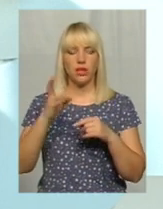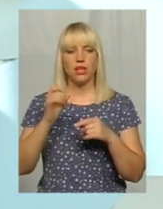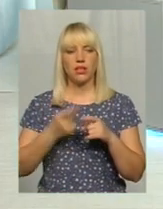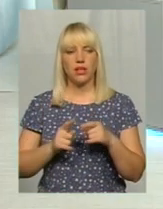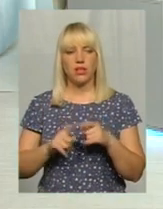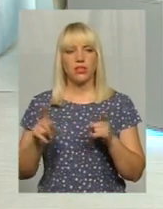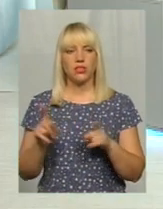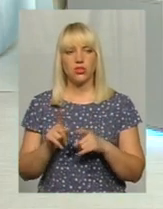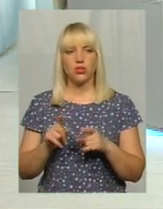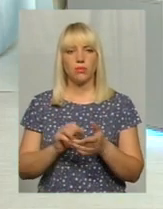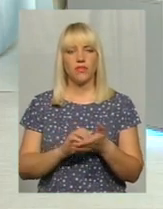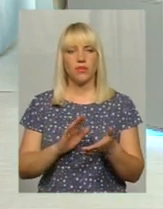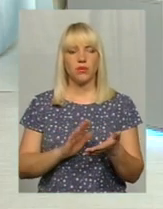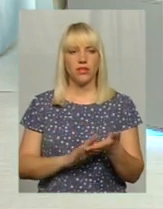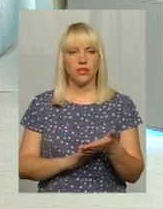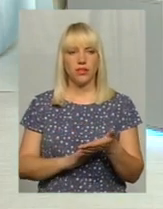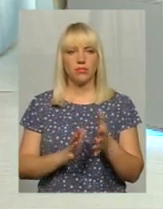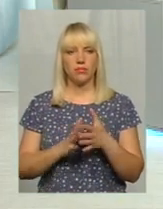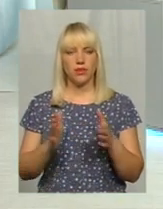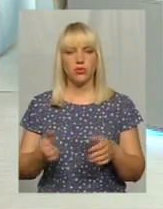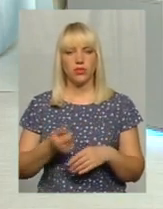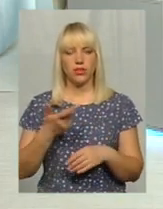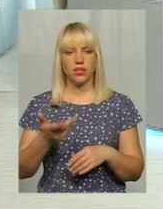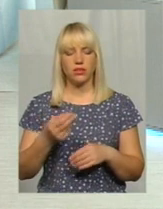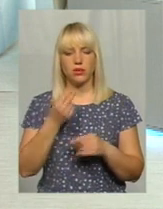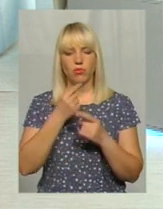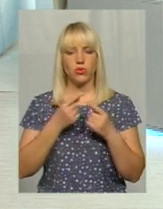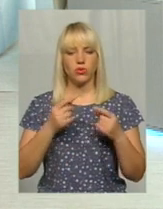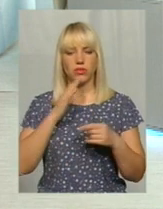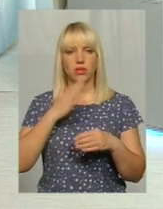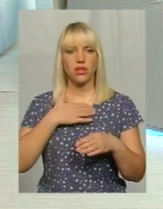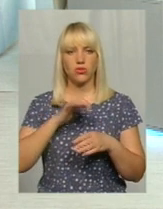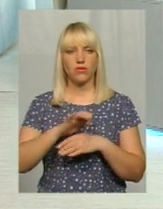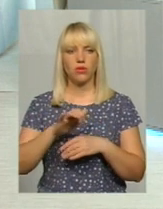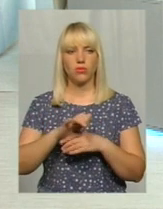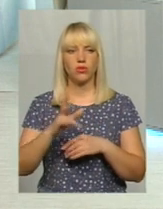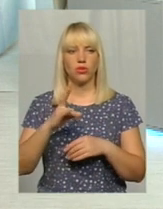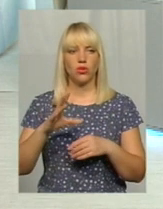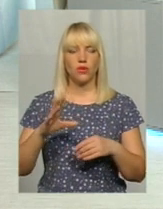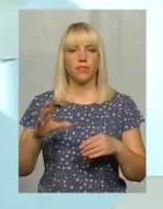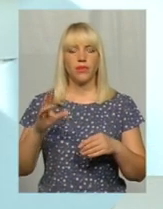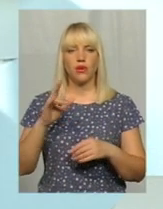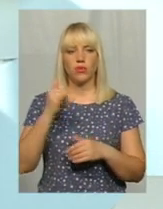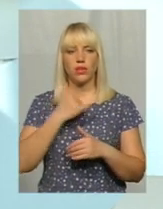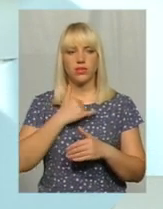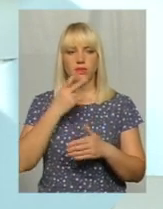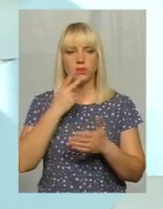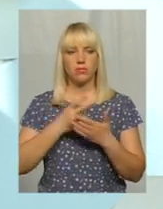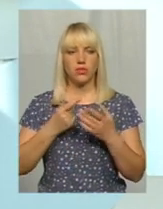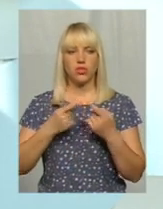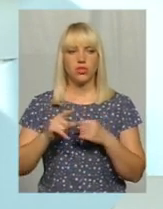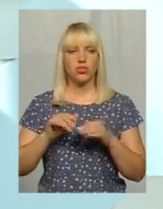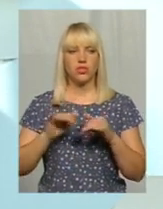аби відмітити більшу кількість продукції нашого виробництва, але разом з тим нас передбачені і інші